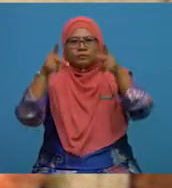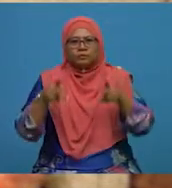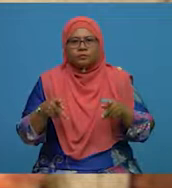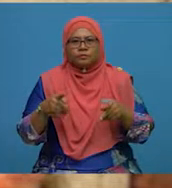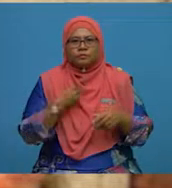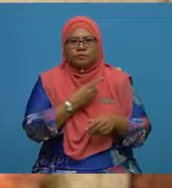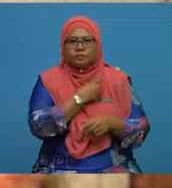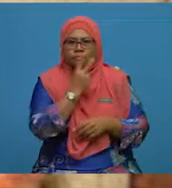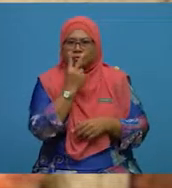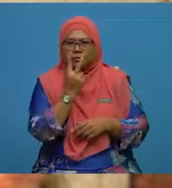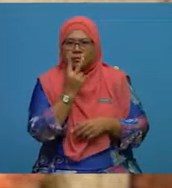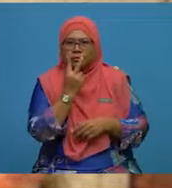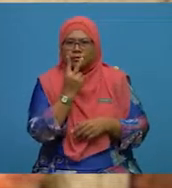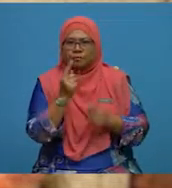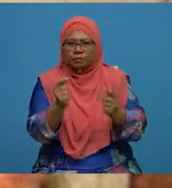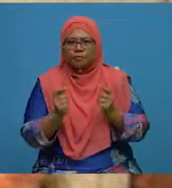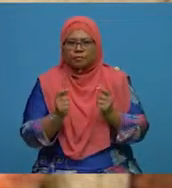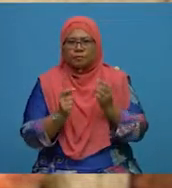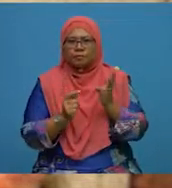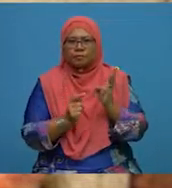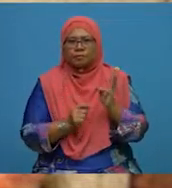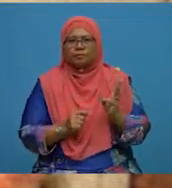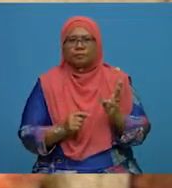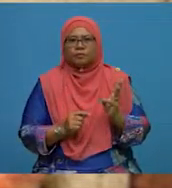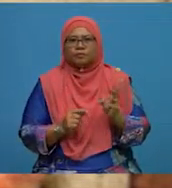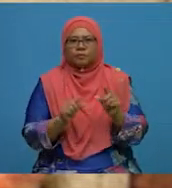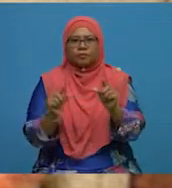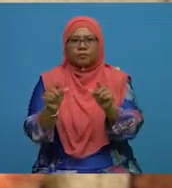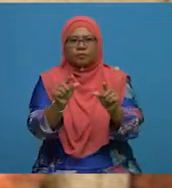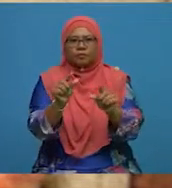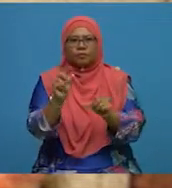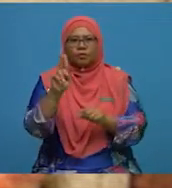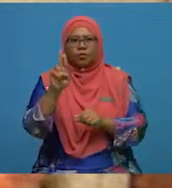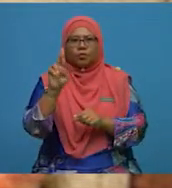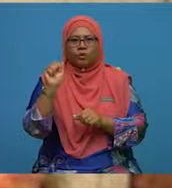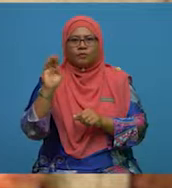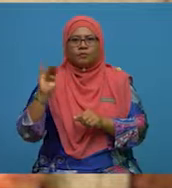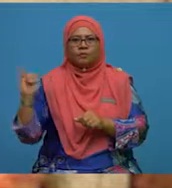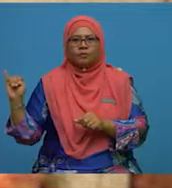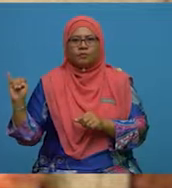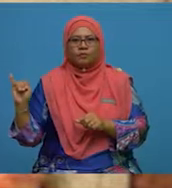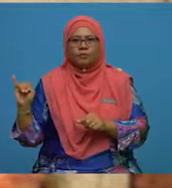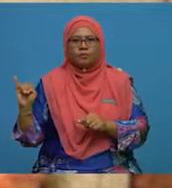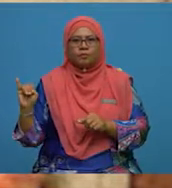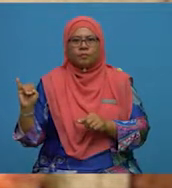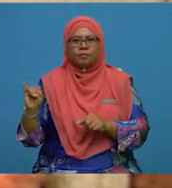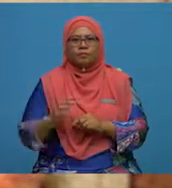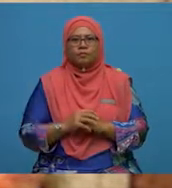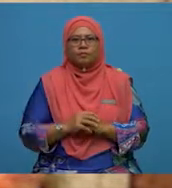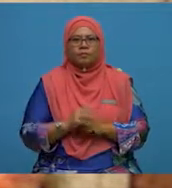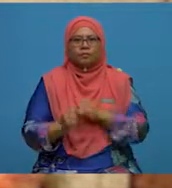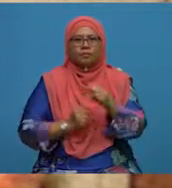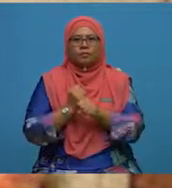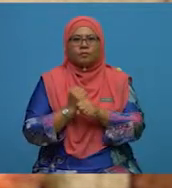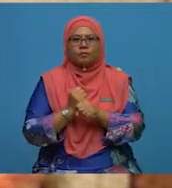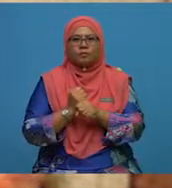pelajar, kita lihat reaksi yang keenam ialah gerakan Arabi Pasha atau Urabi